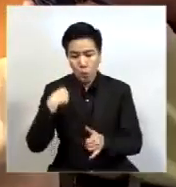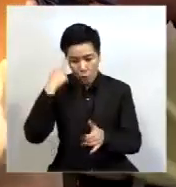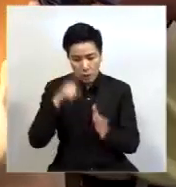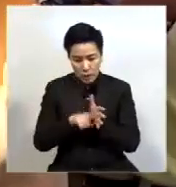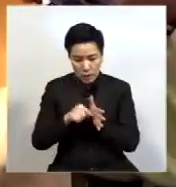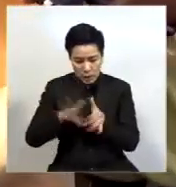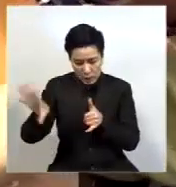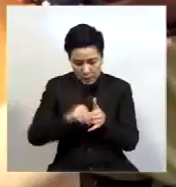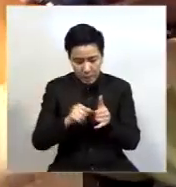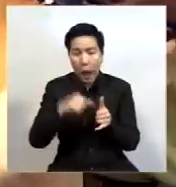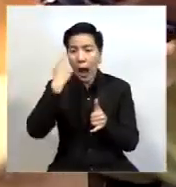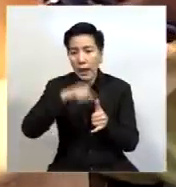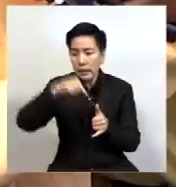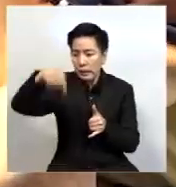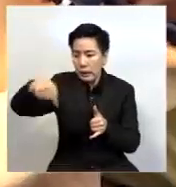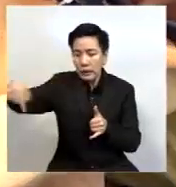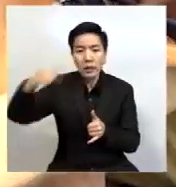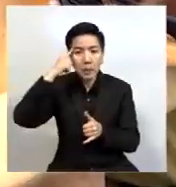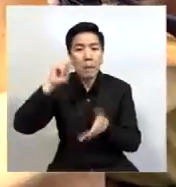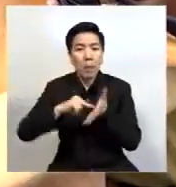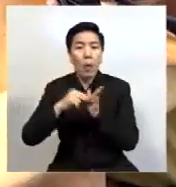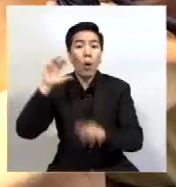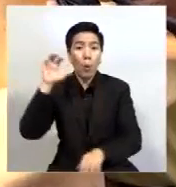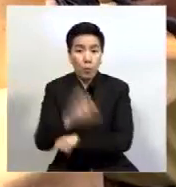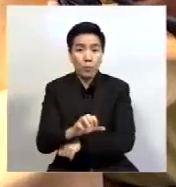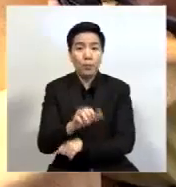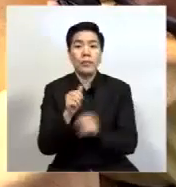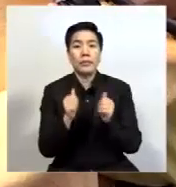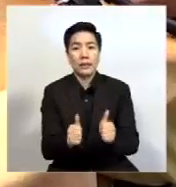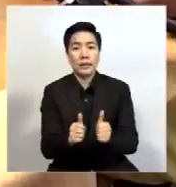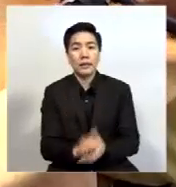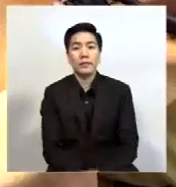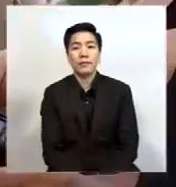ของโรคได้เนี่ยเราก็ยังถือว่าควบคุมได้อยู่นะครับ